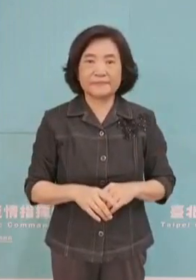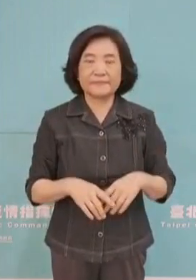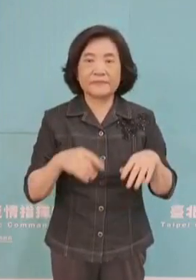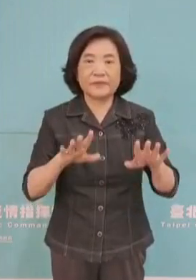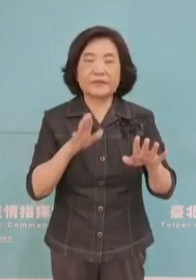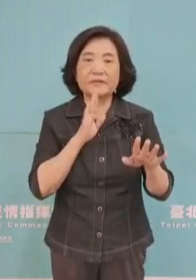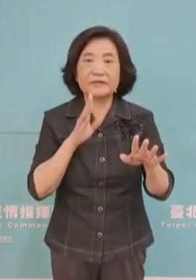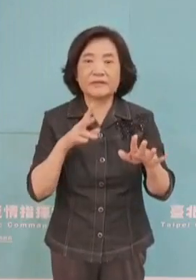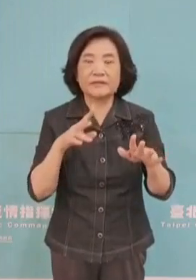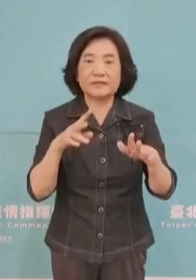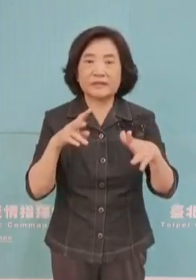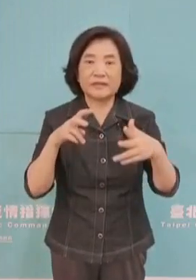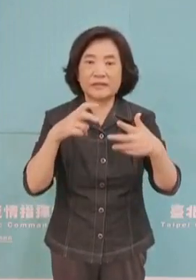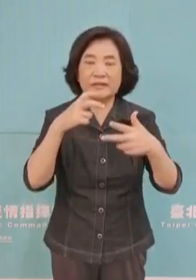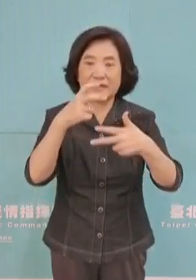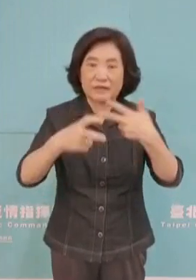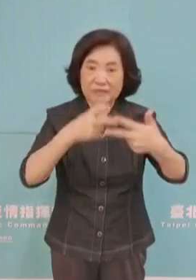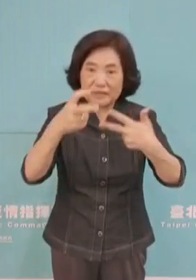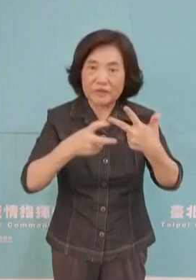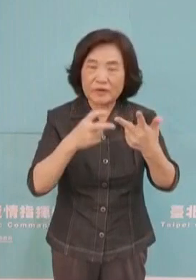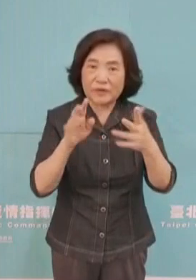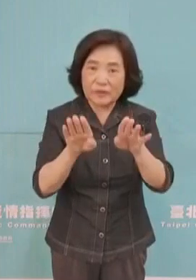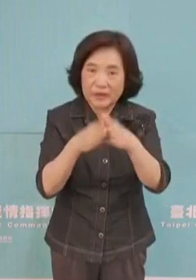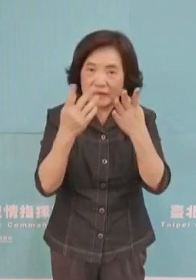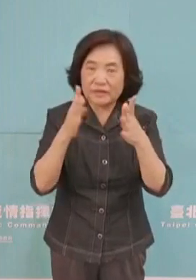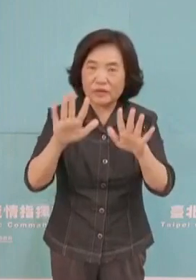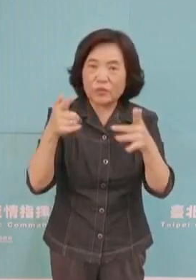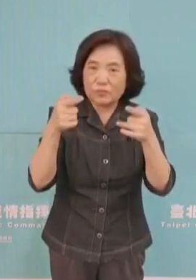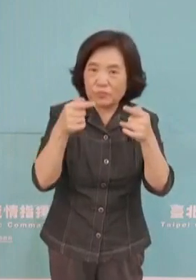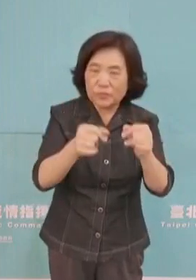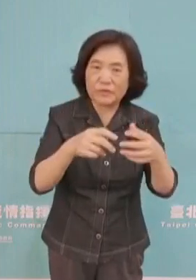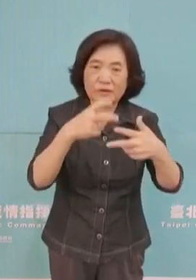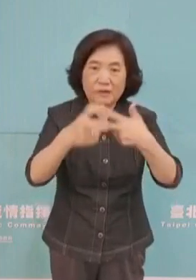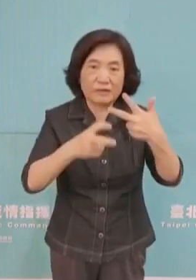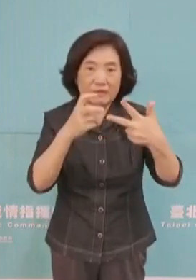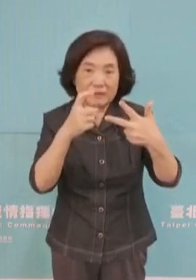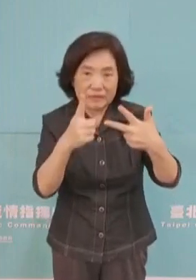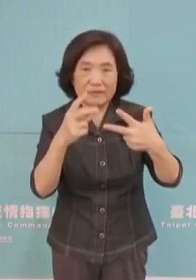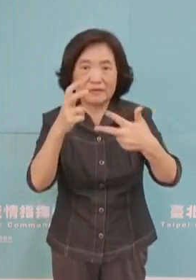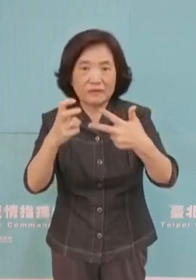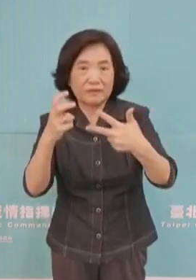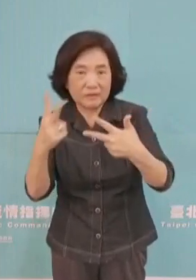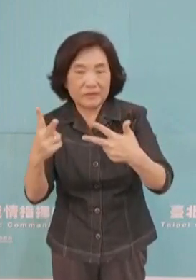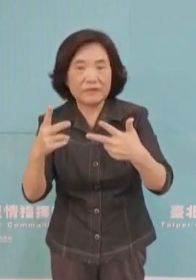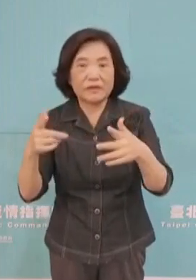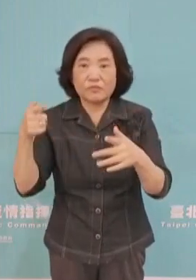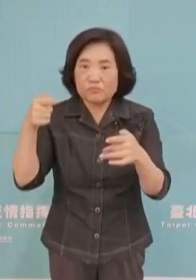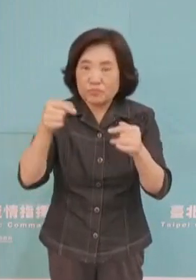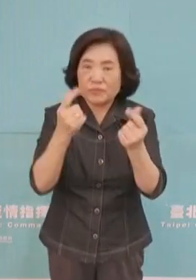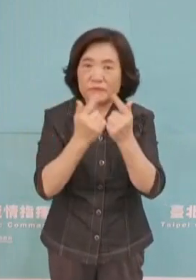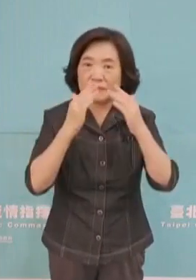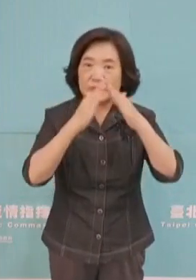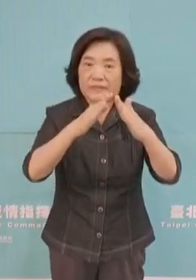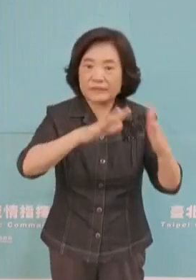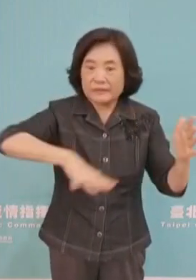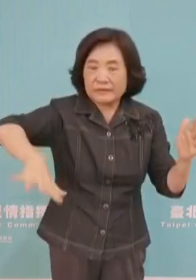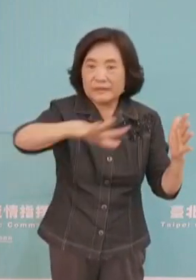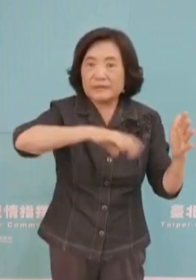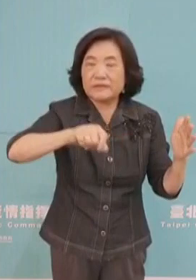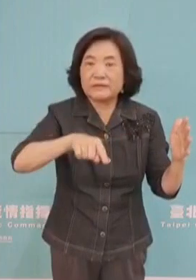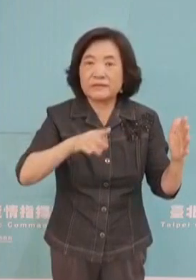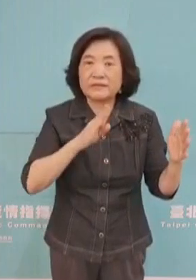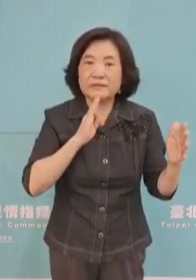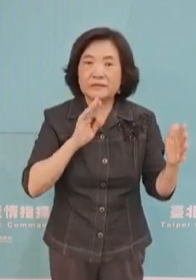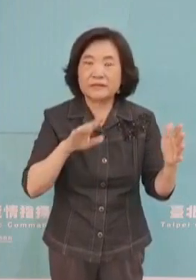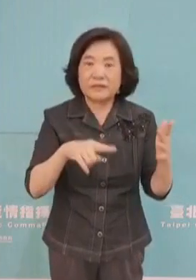从那个20周开始下降嘛，哈。特别是我们看第21周跟22周了，在台北市12个行政区啊，只有一个